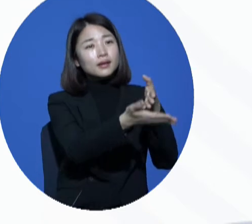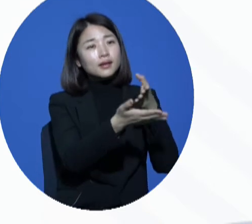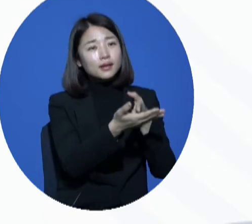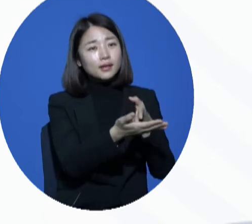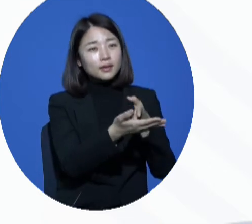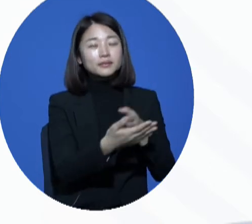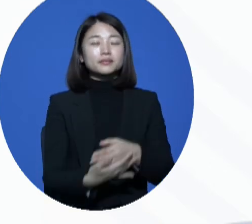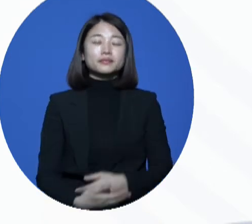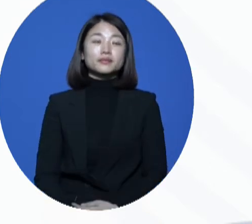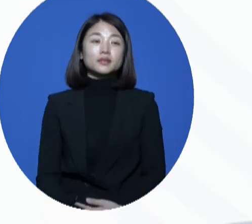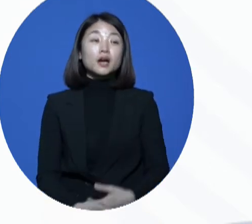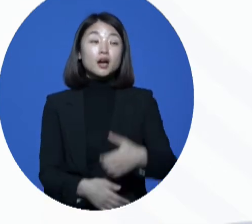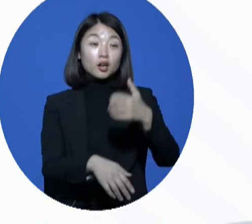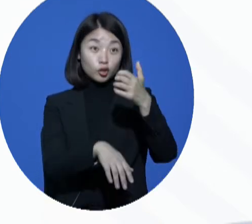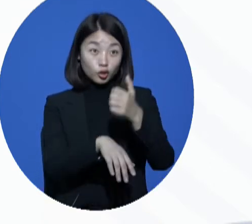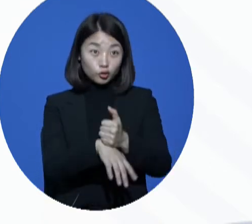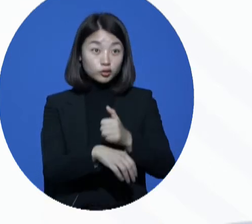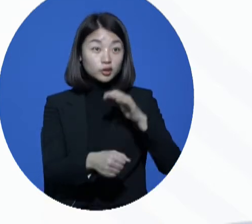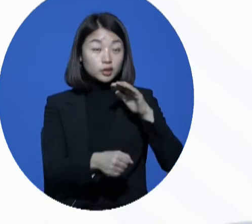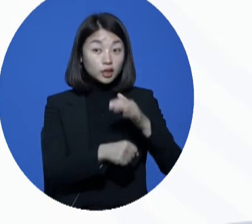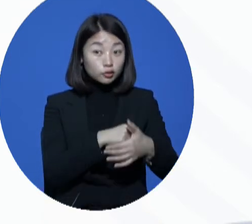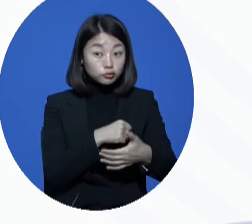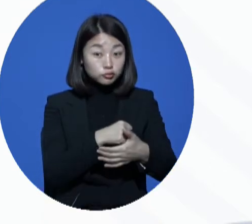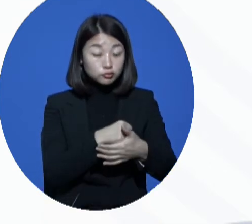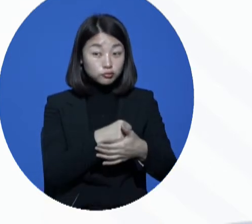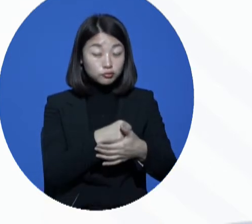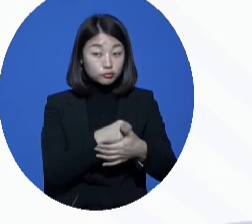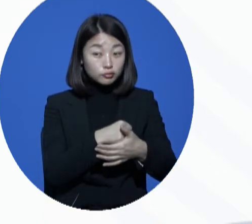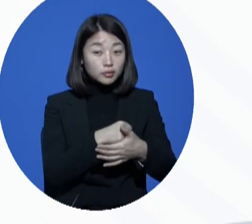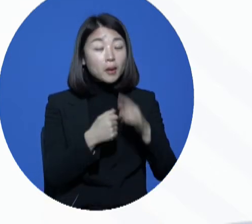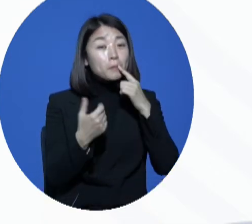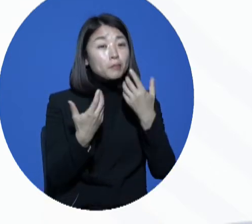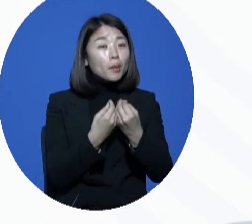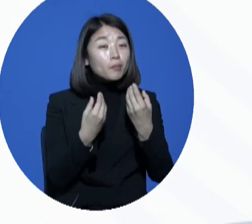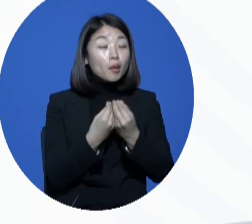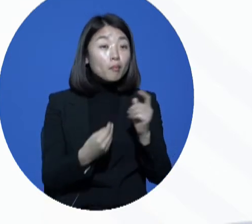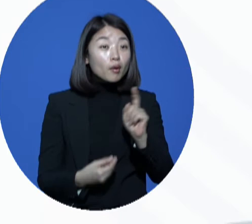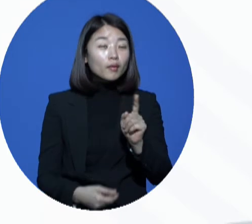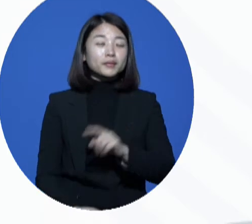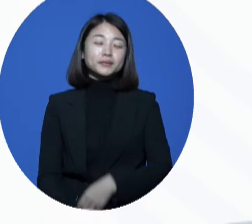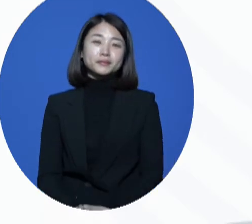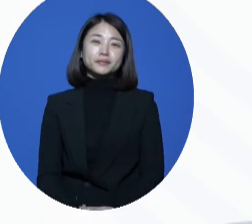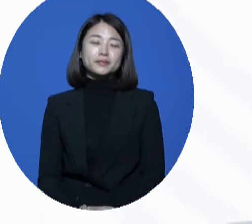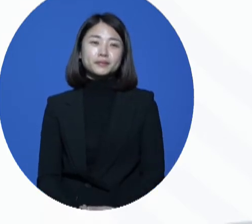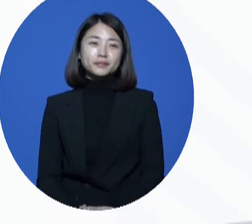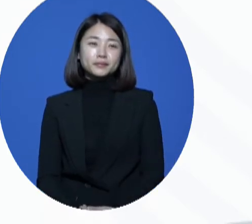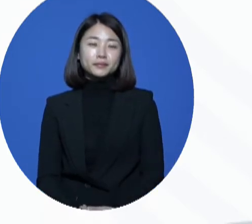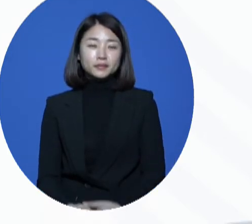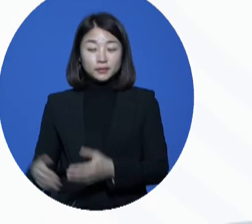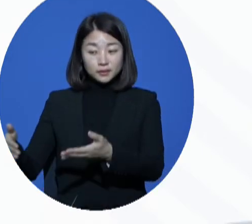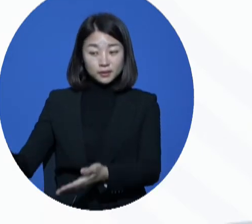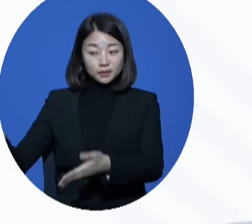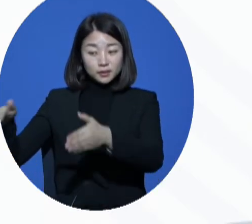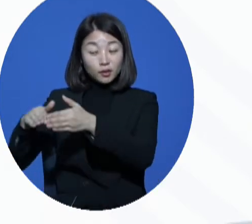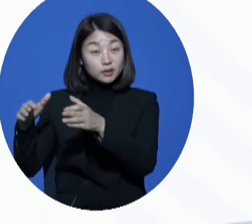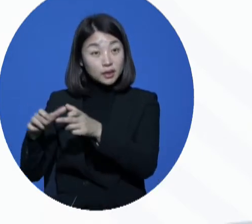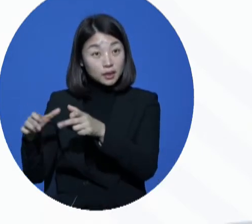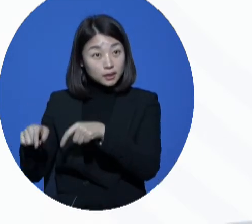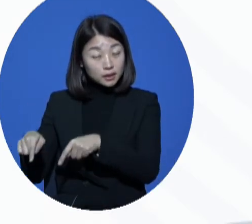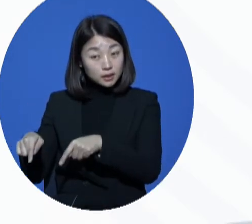그러다 보니까 대구시가 내놓은 조금 구차한 변명이라는 것은 시설